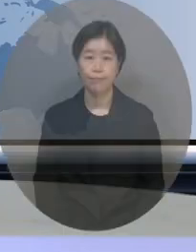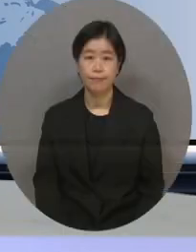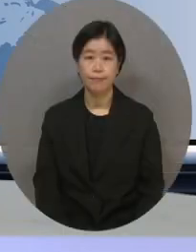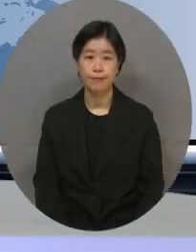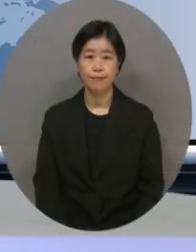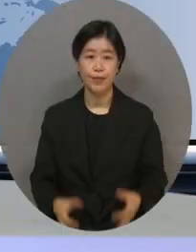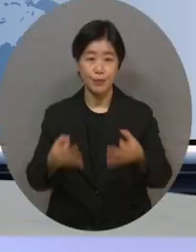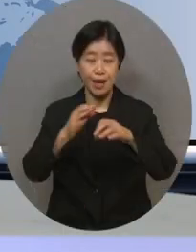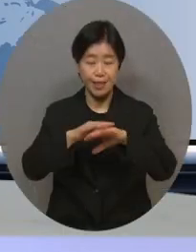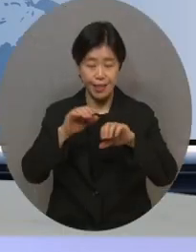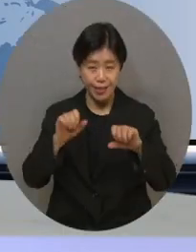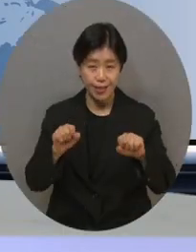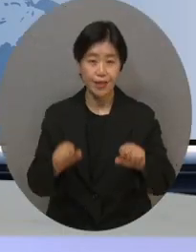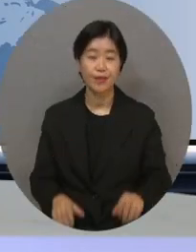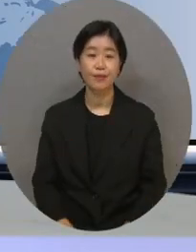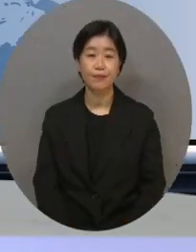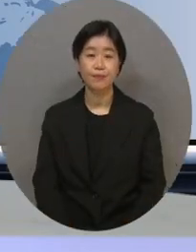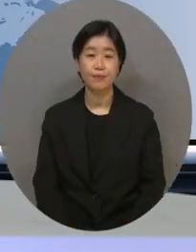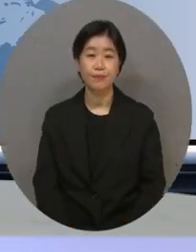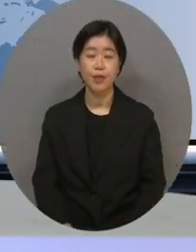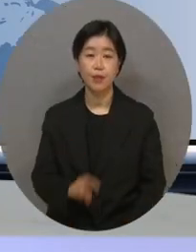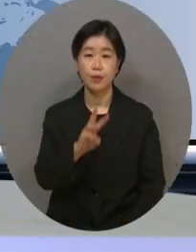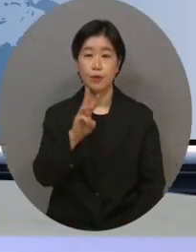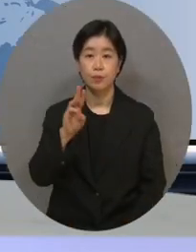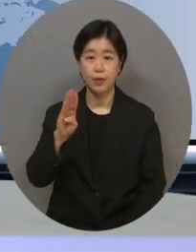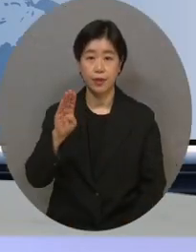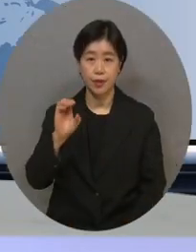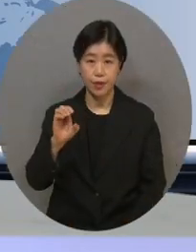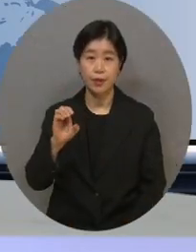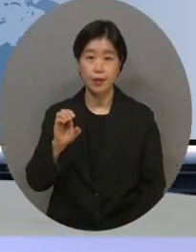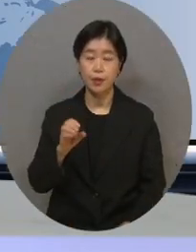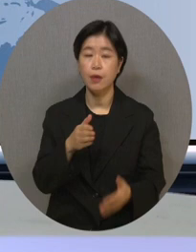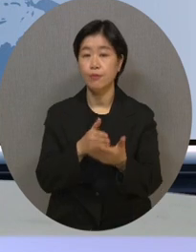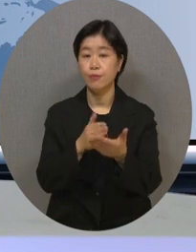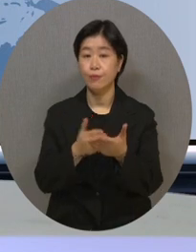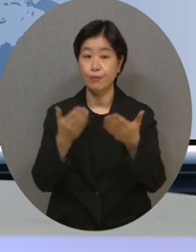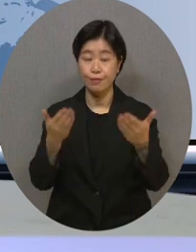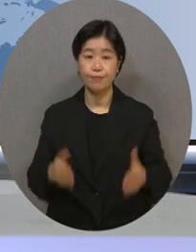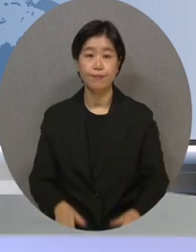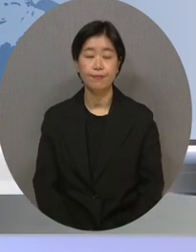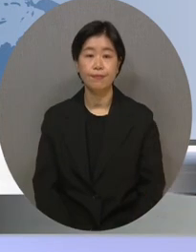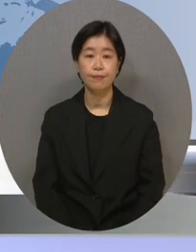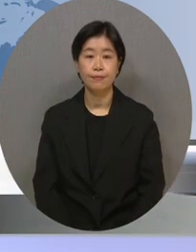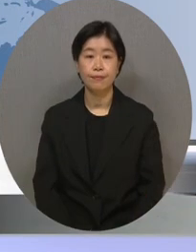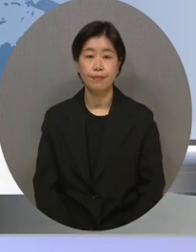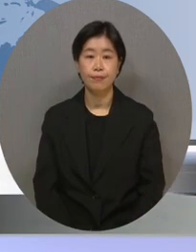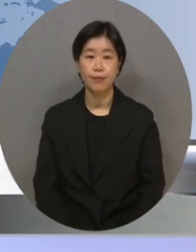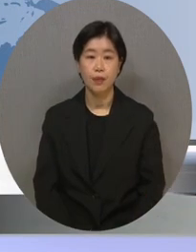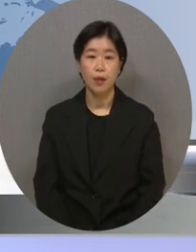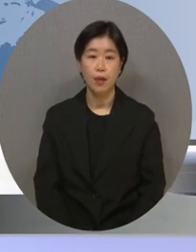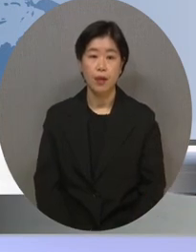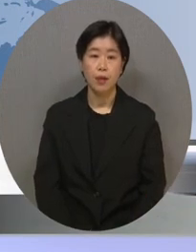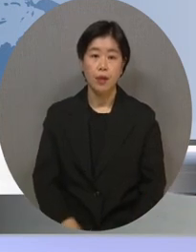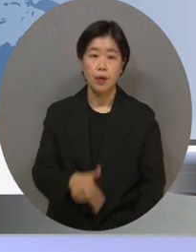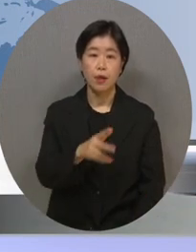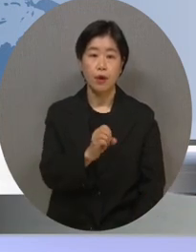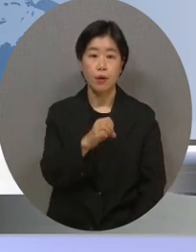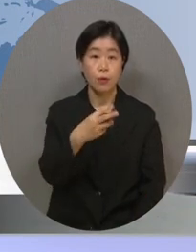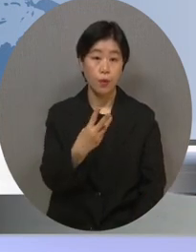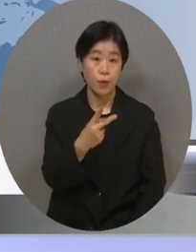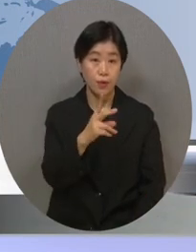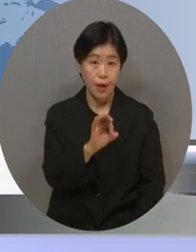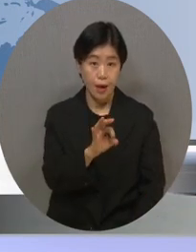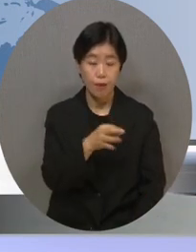시청자 여러분 안녕하십니까? WBC 복지TV 뉴스24입니다. 경로당에서는 어르신들을